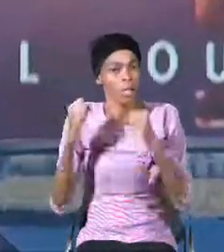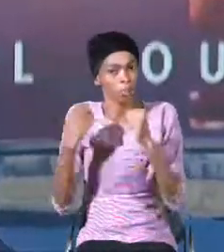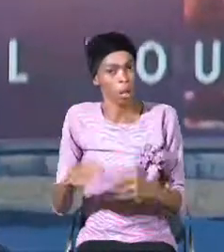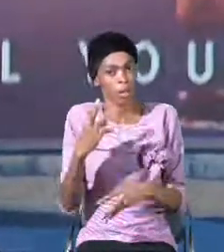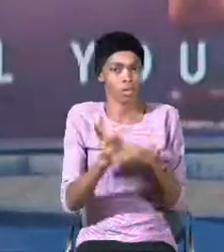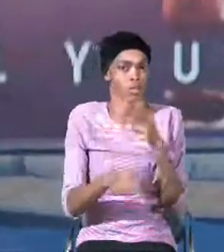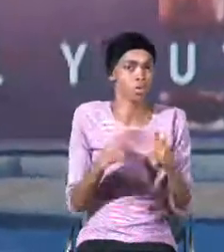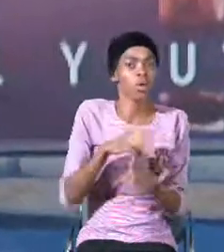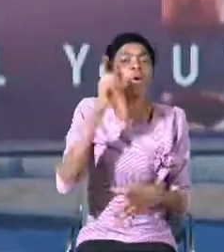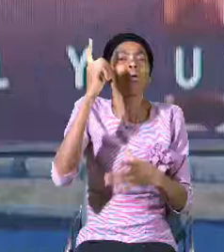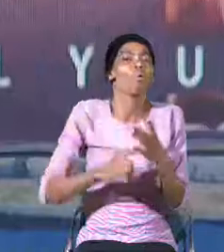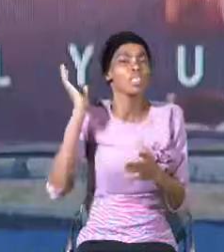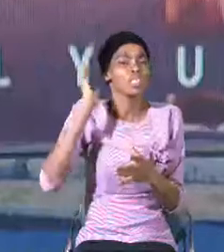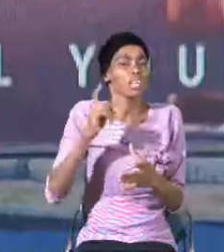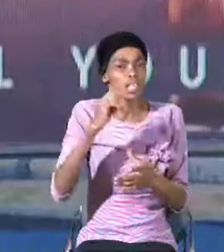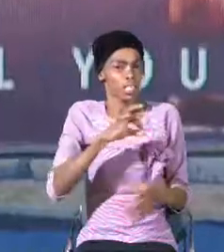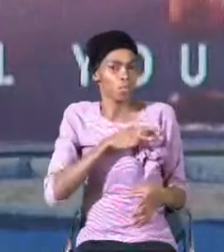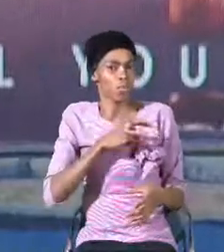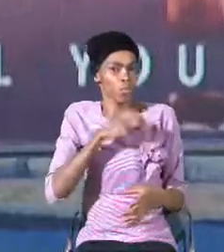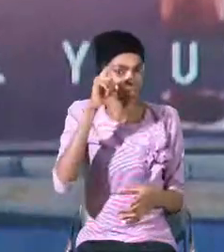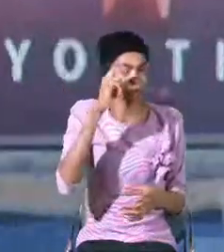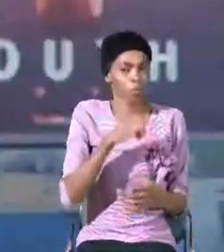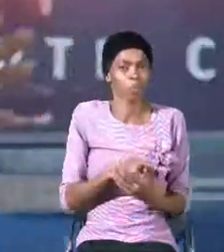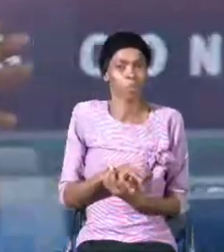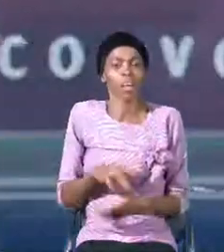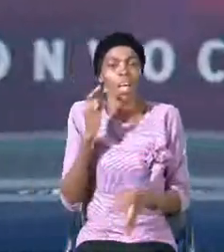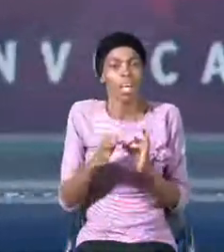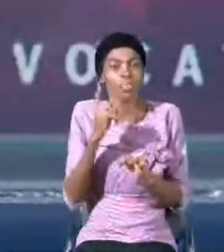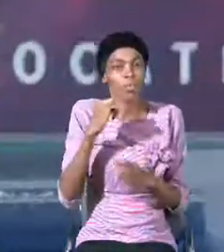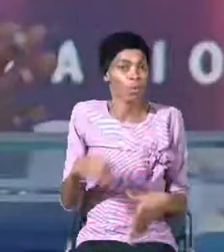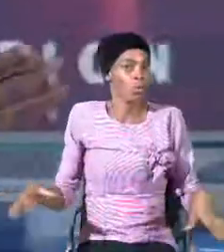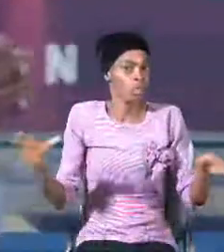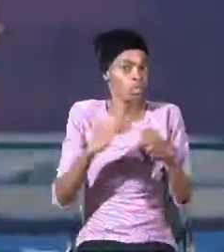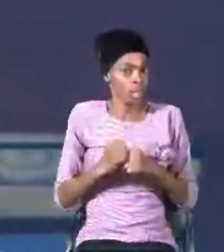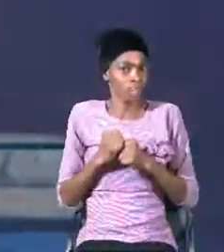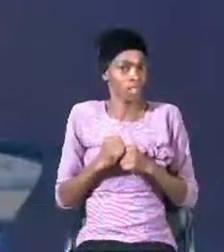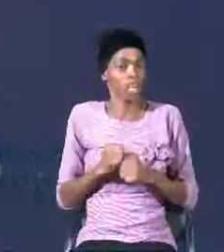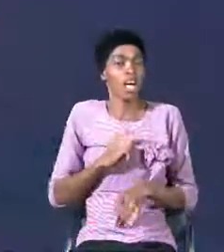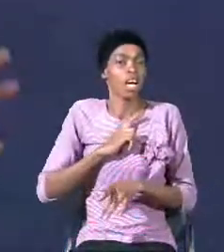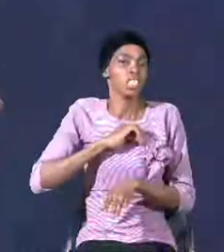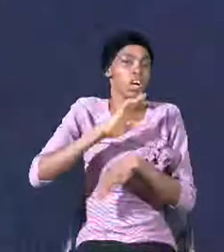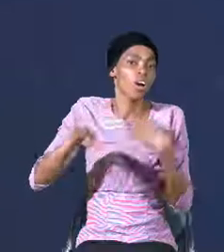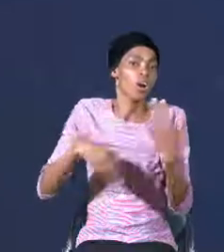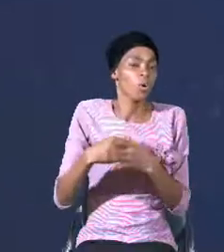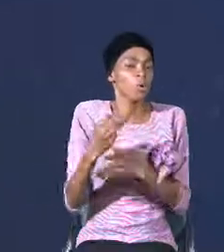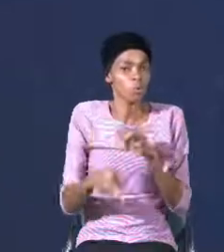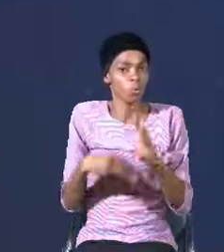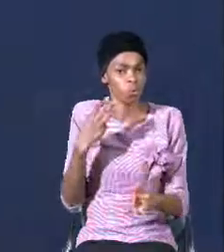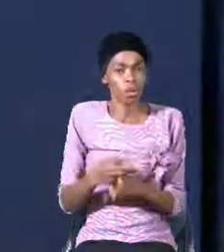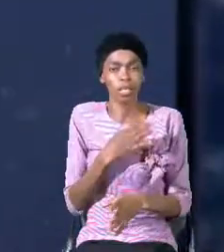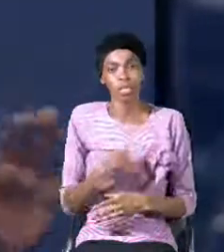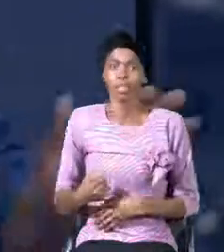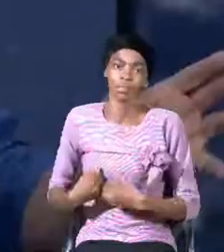monde, que sert-il à un homme? Que te servira-t-il de gagner tout le monde